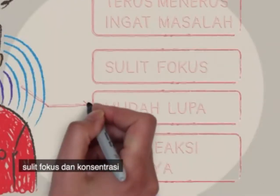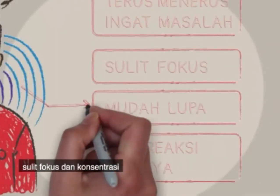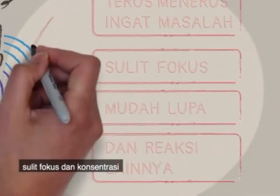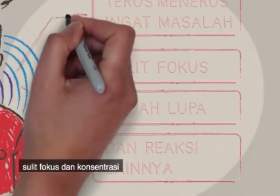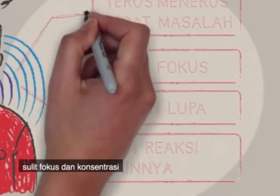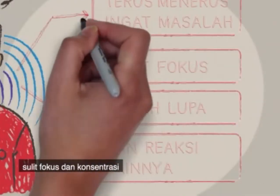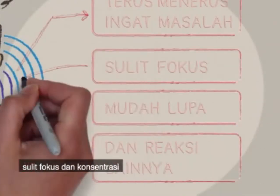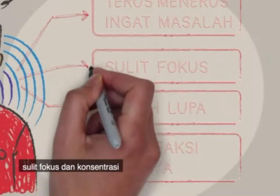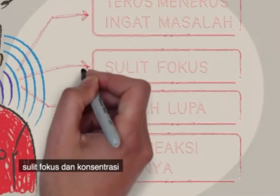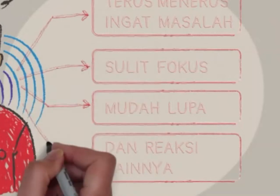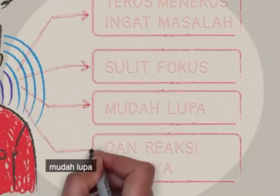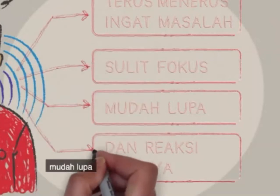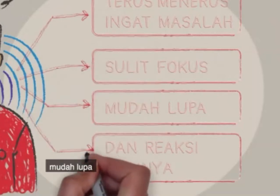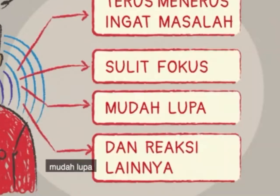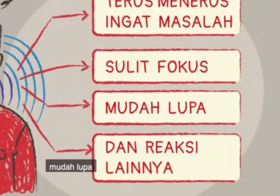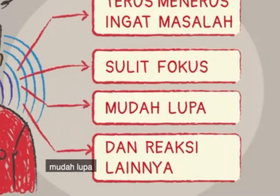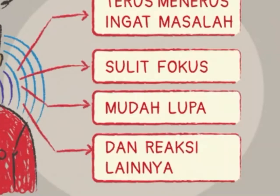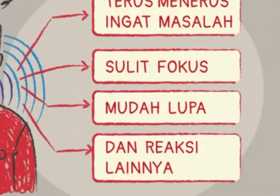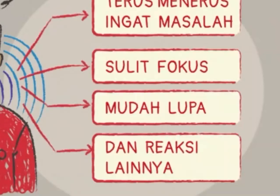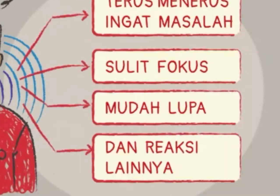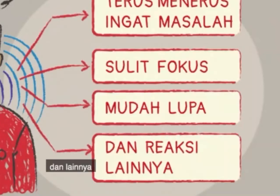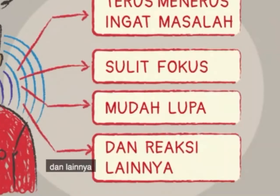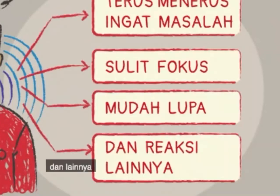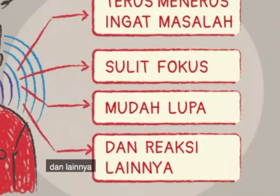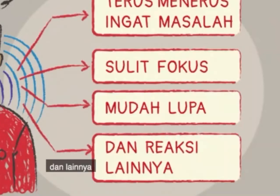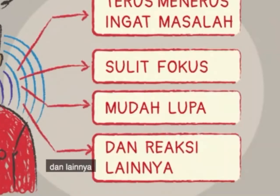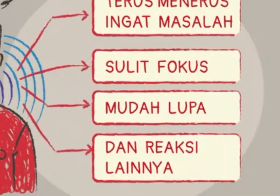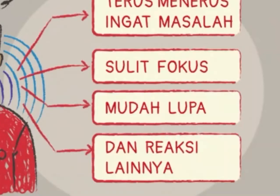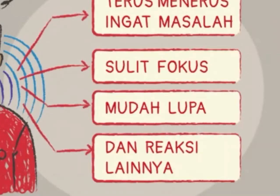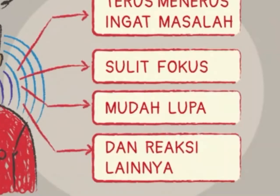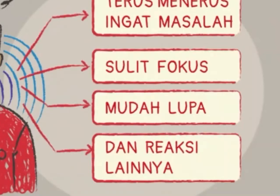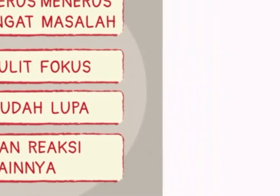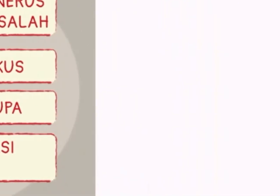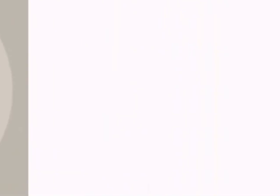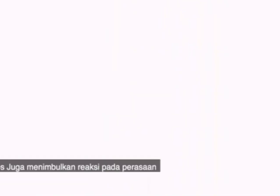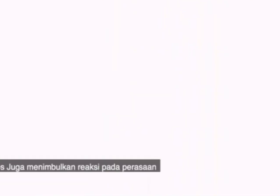sulit fokus dan konsentrasi, mudah lupa, dan lainnya.